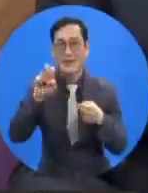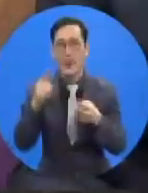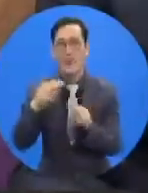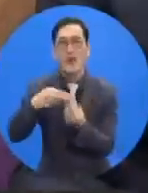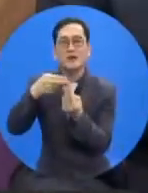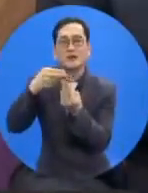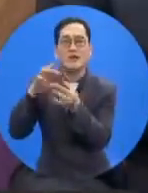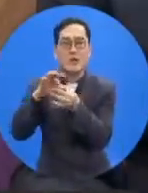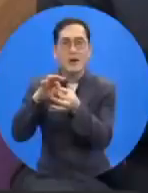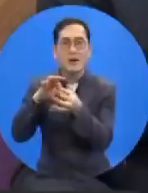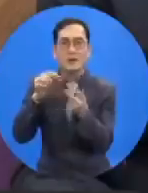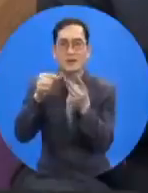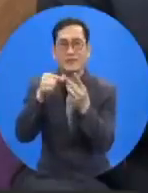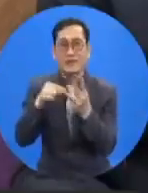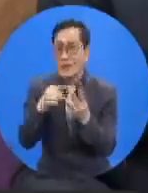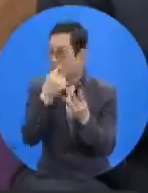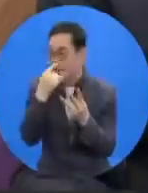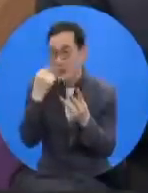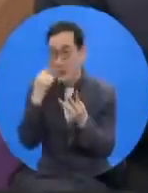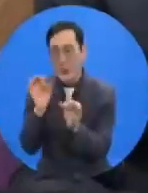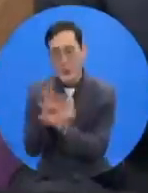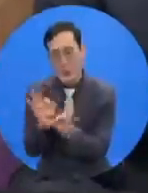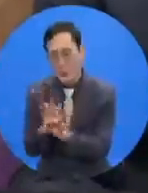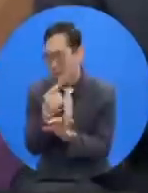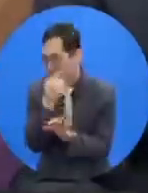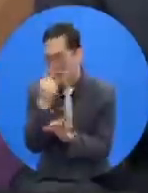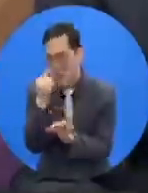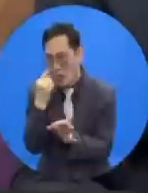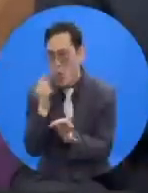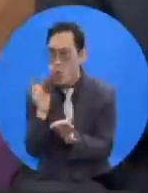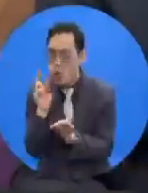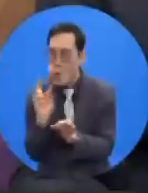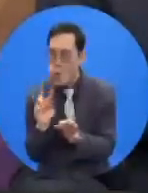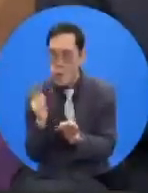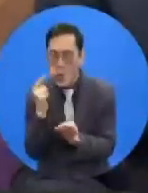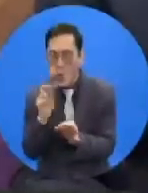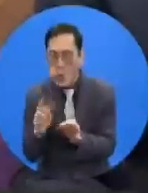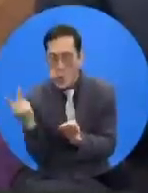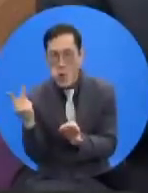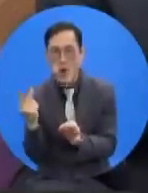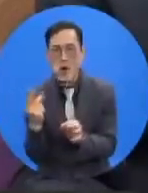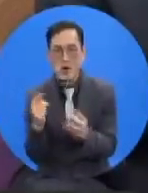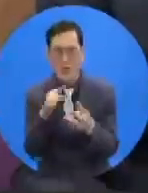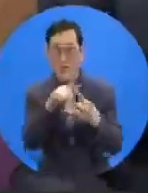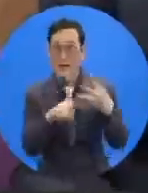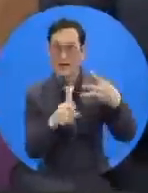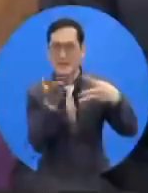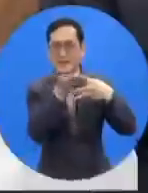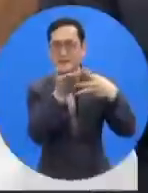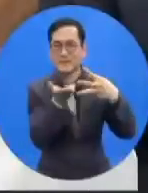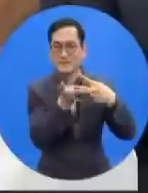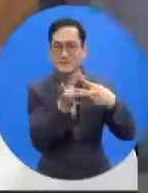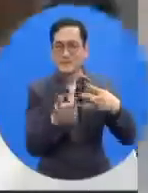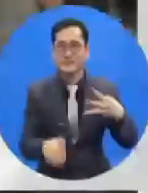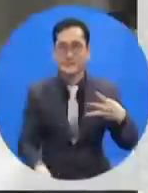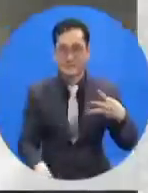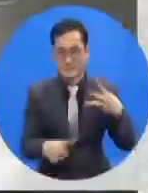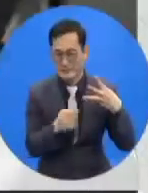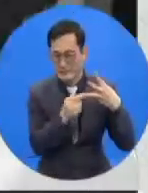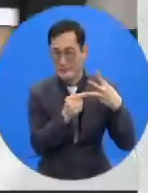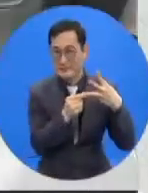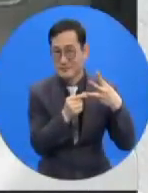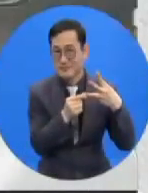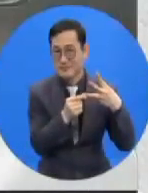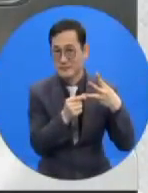증거와 관련된 증거 위조, 증거 인멸, 증거 은닉. 이게 되어 있는데 김경록 씨 관련해가지고는